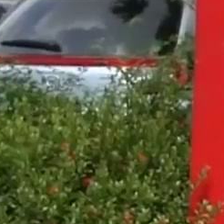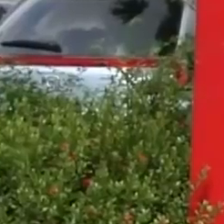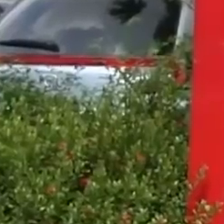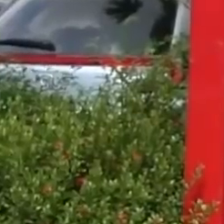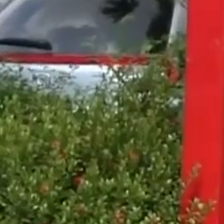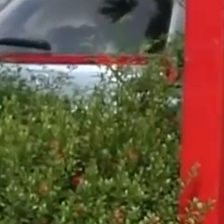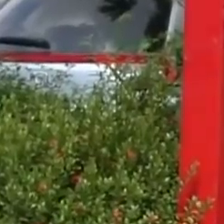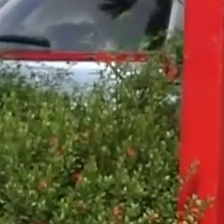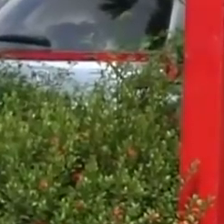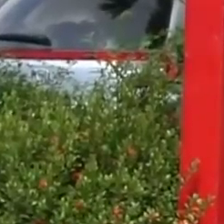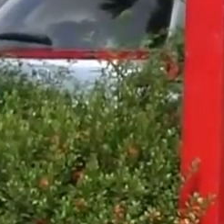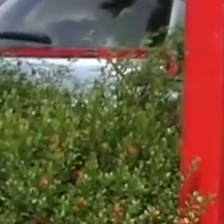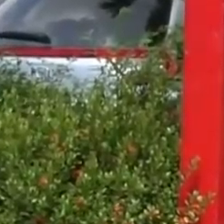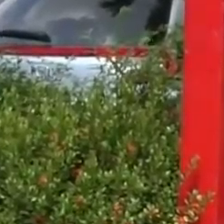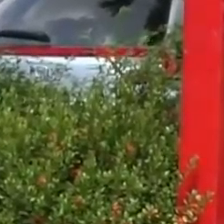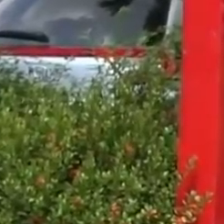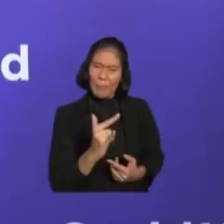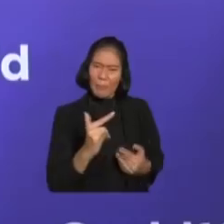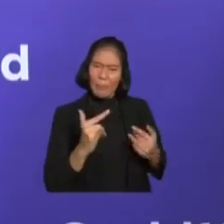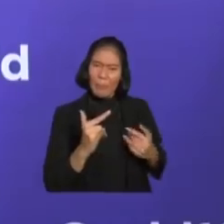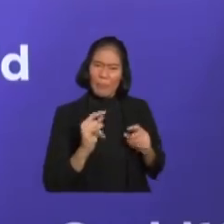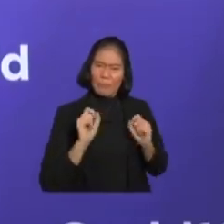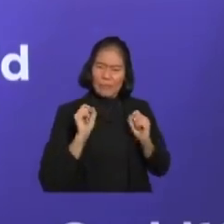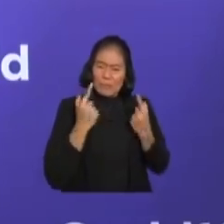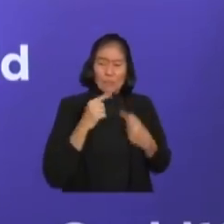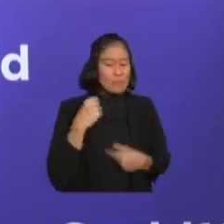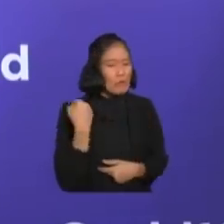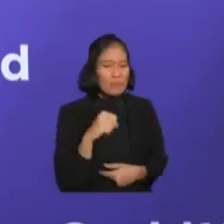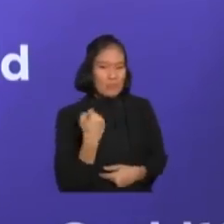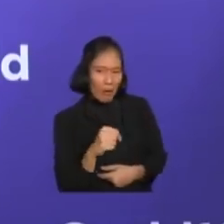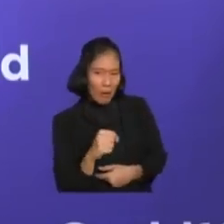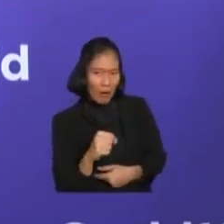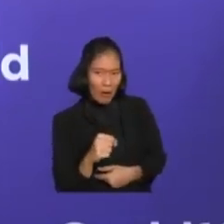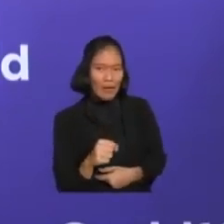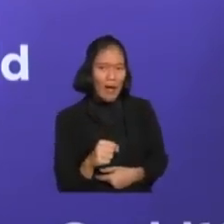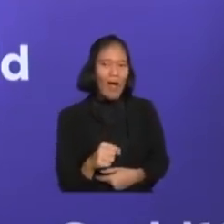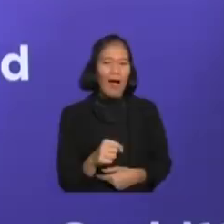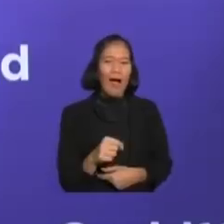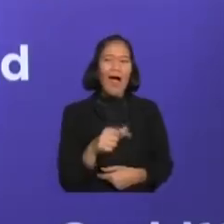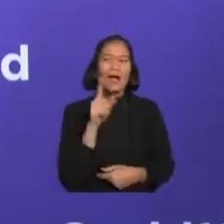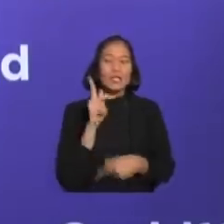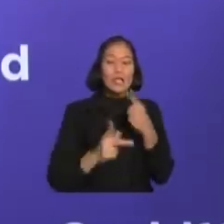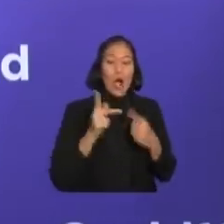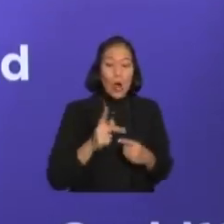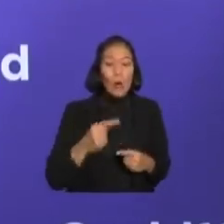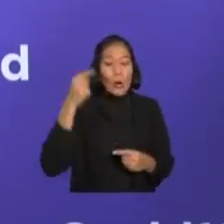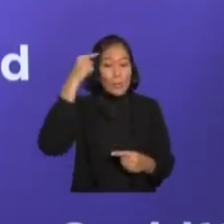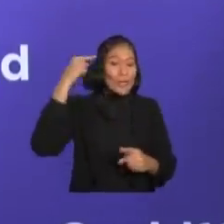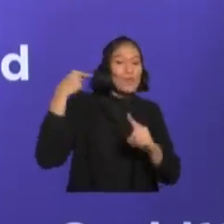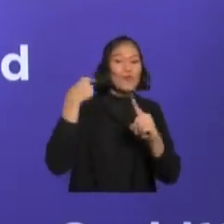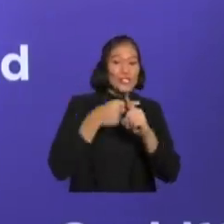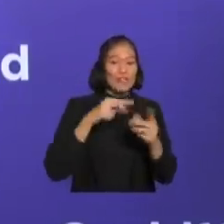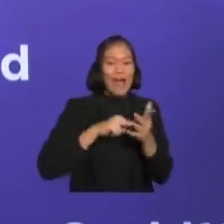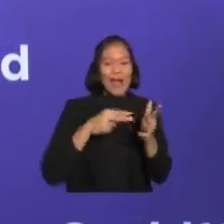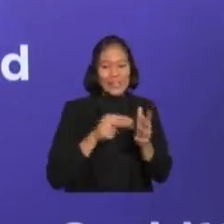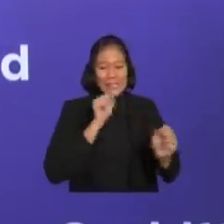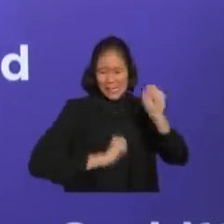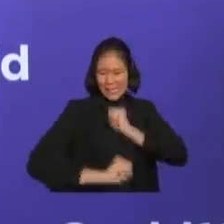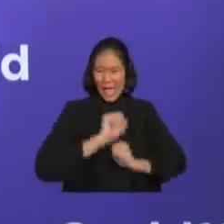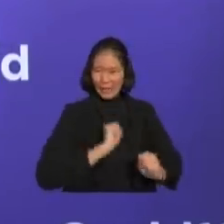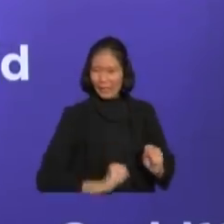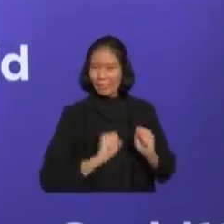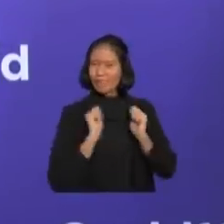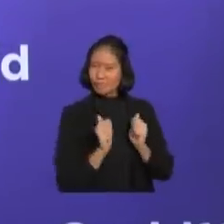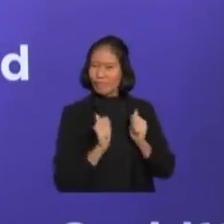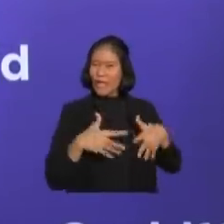sembuh secepat itu baik-baik jadi memang dari dalam diri saya saya melakukan hal-hal seperti olahraga ringan agar tetap aktif tetap pikiran